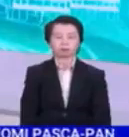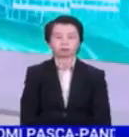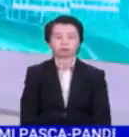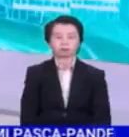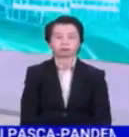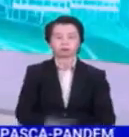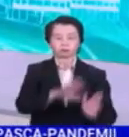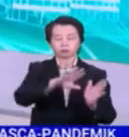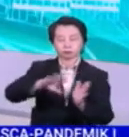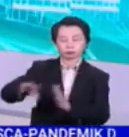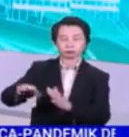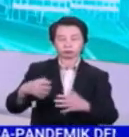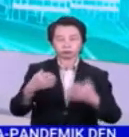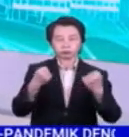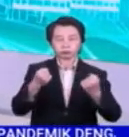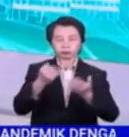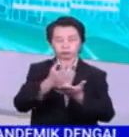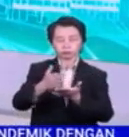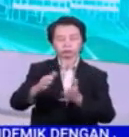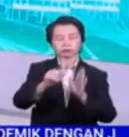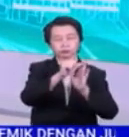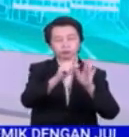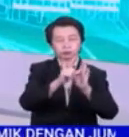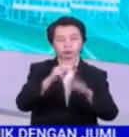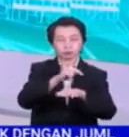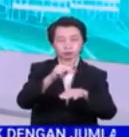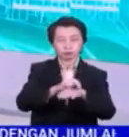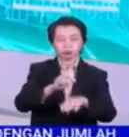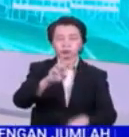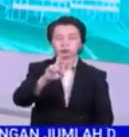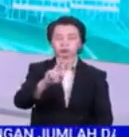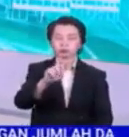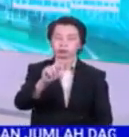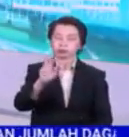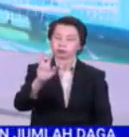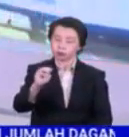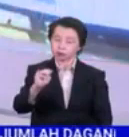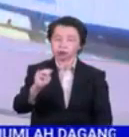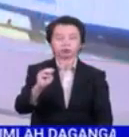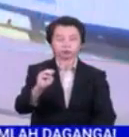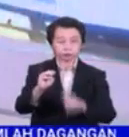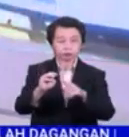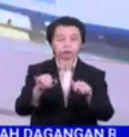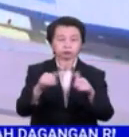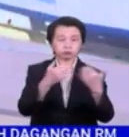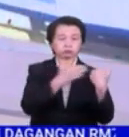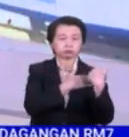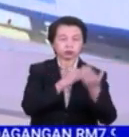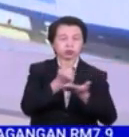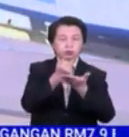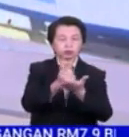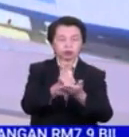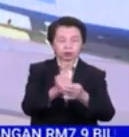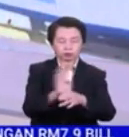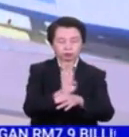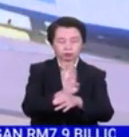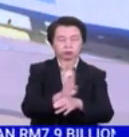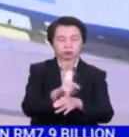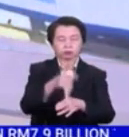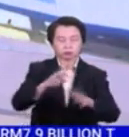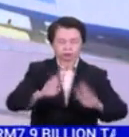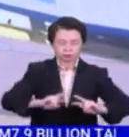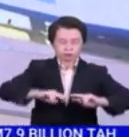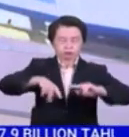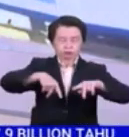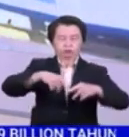Hai selain memperkokoh dan menyampaikan agenda nasional radio televisyen Malaysia org untuk memainkan peranan membantu pengusaha dan peniaga